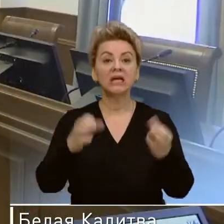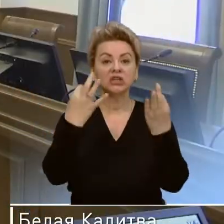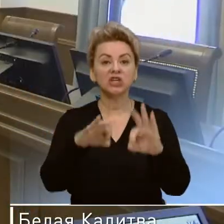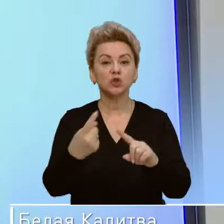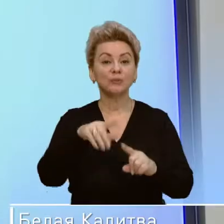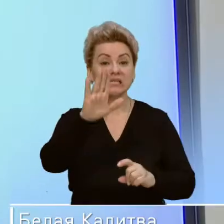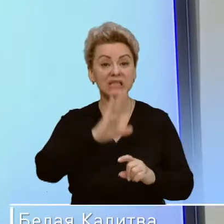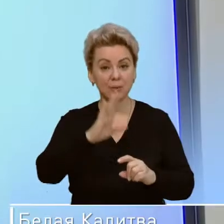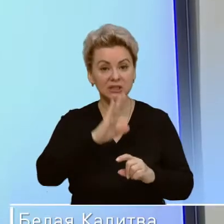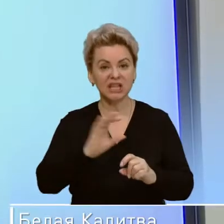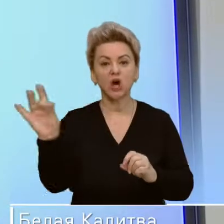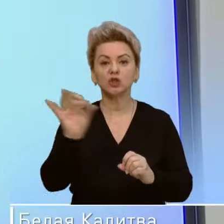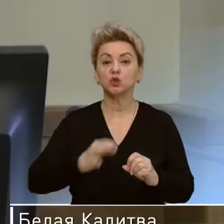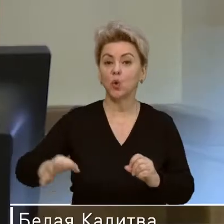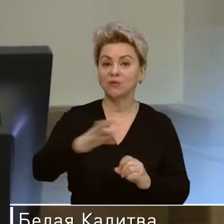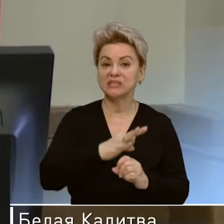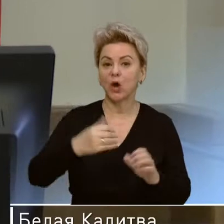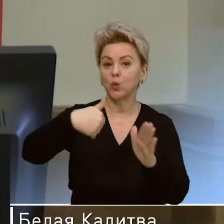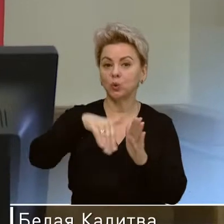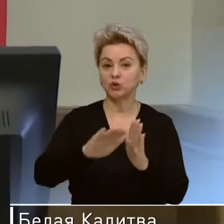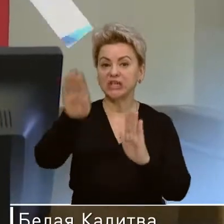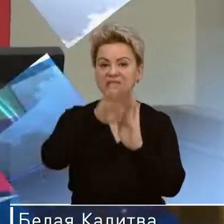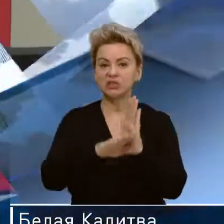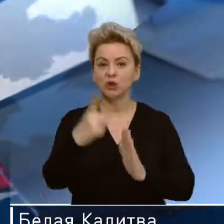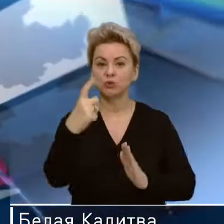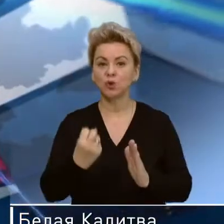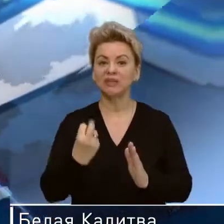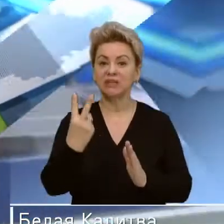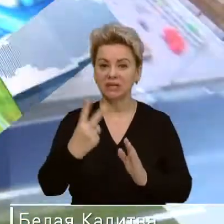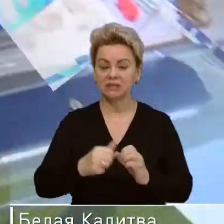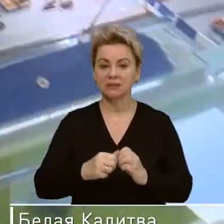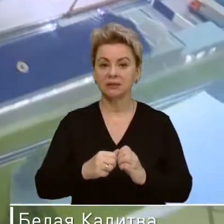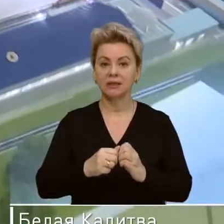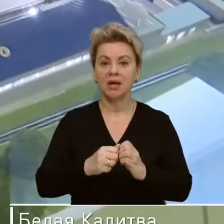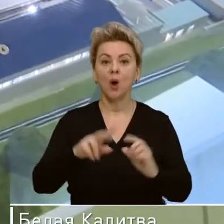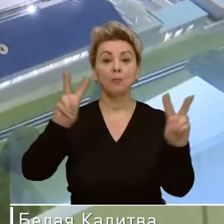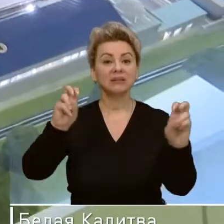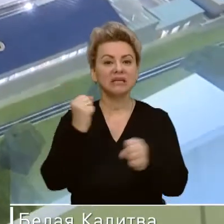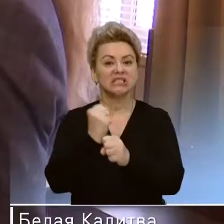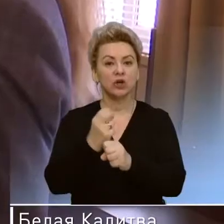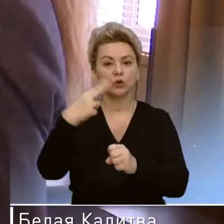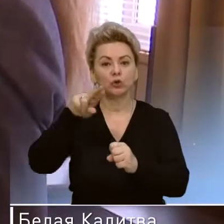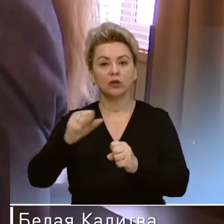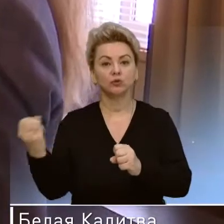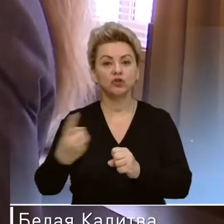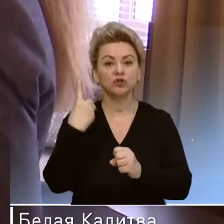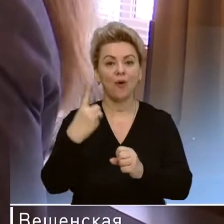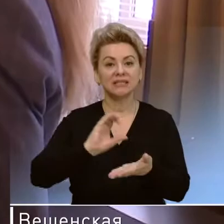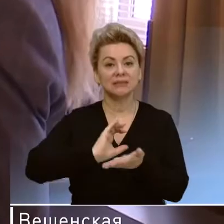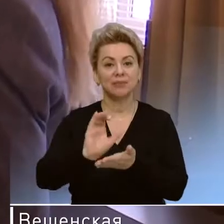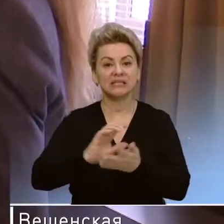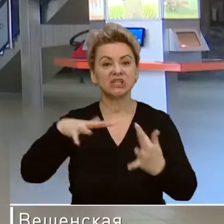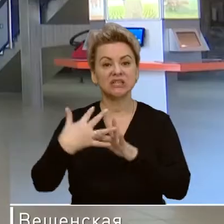Доступна для слабослышащих. В Ростовской области модернизируют систему 112. Под брендом «Сделано на Дону» еще один